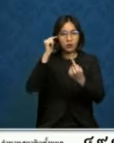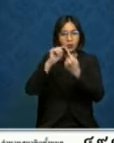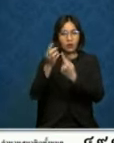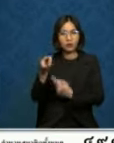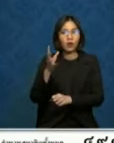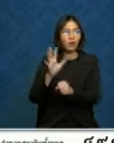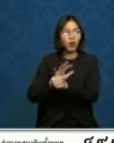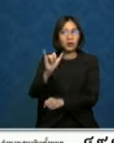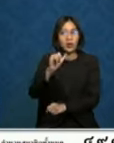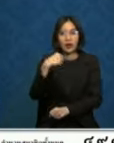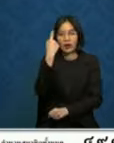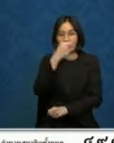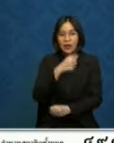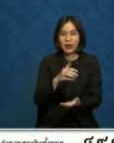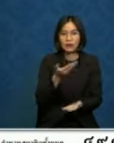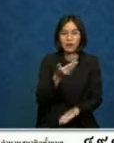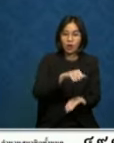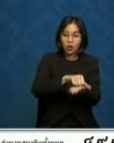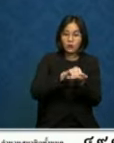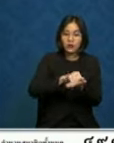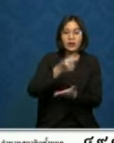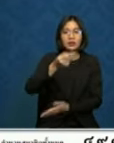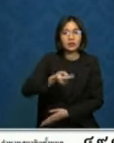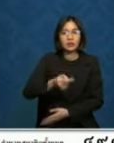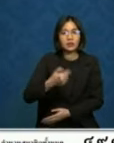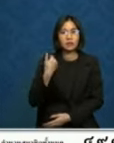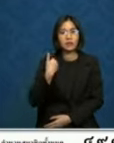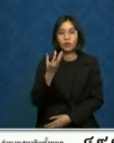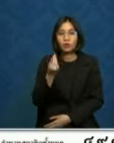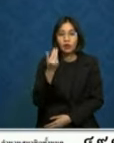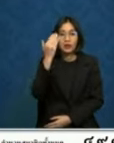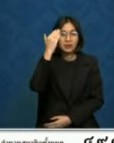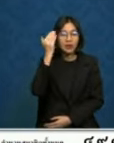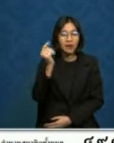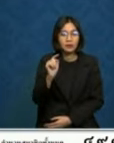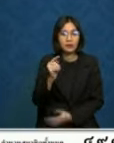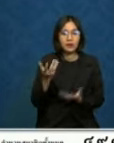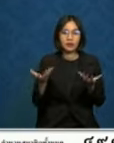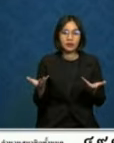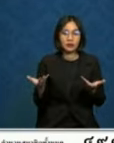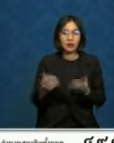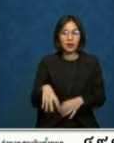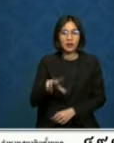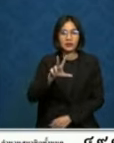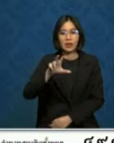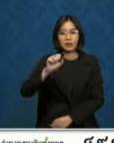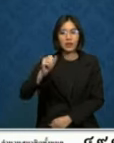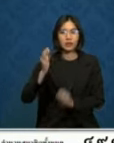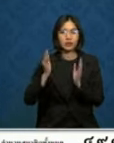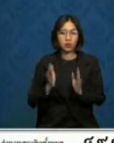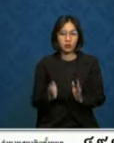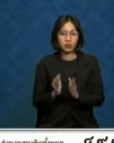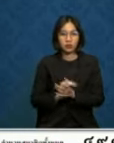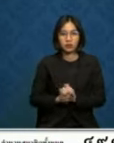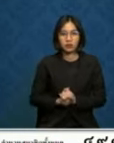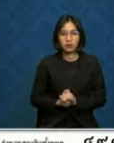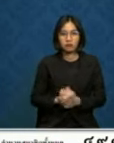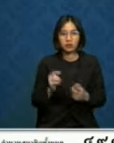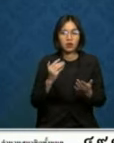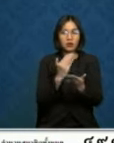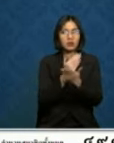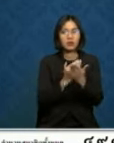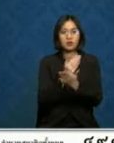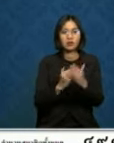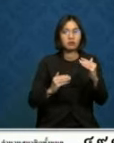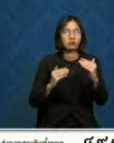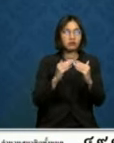ไม่พอค่ะคนที่เข้ามารับบริการจริงๆเนี่ยกี่คนทราบไหมคะท่านประธาน 300,000 กว่าคนค่ะไม่ถึงครึ่งด้วยซ้